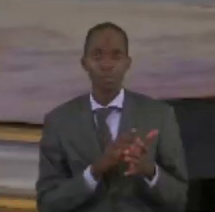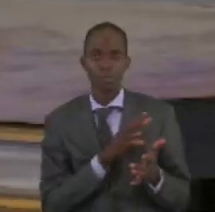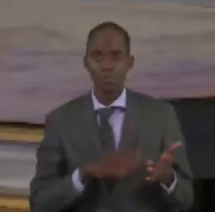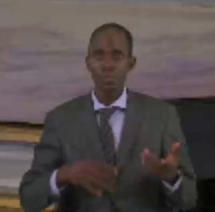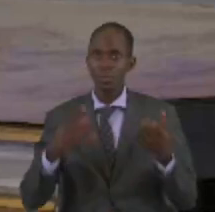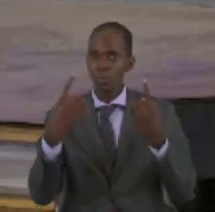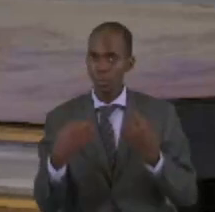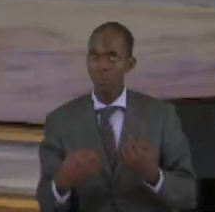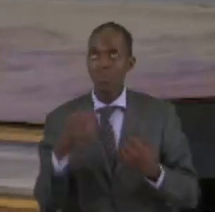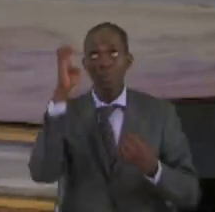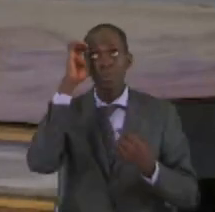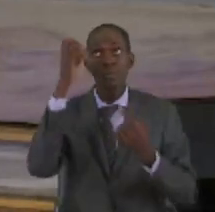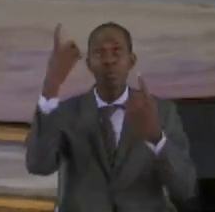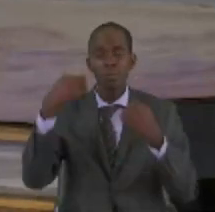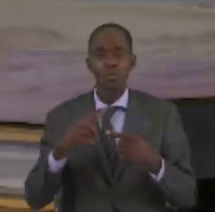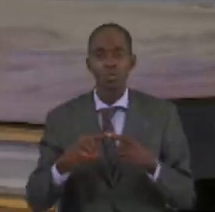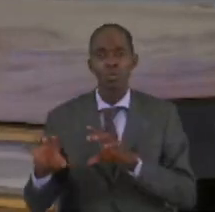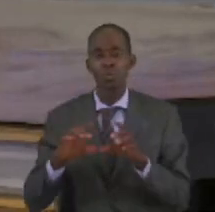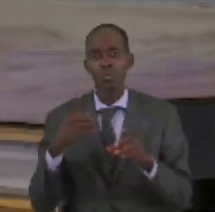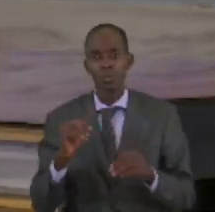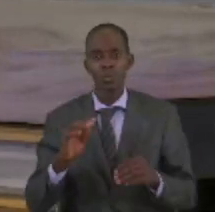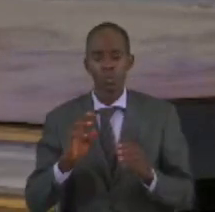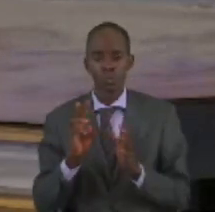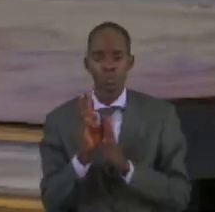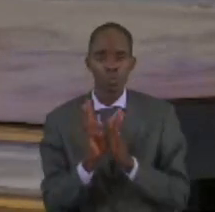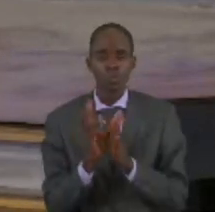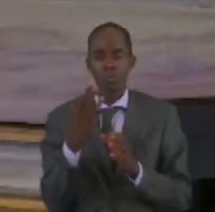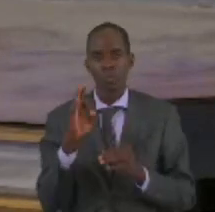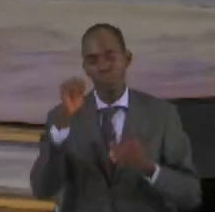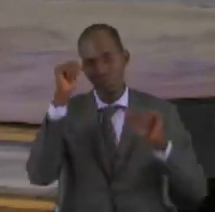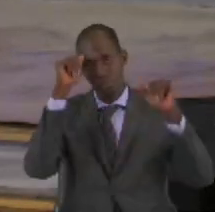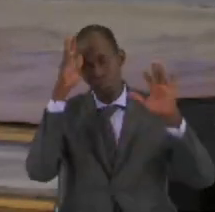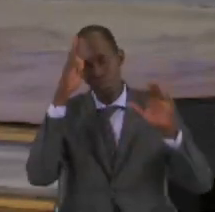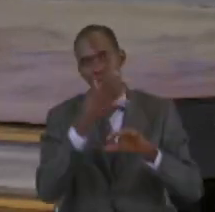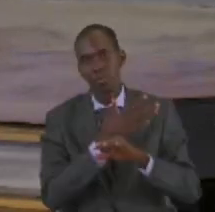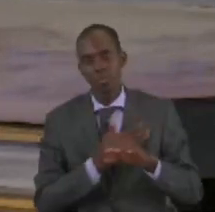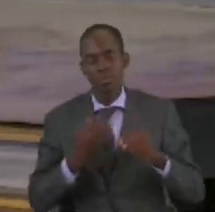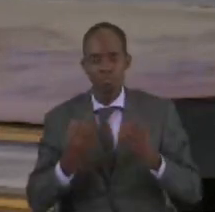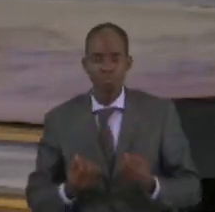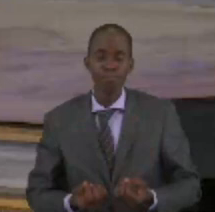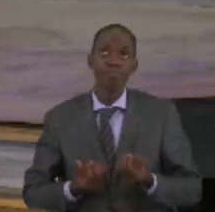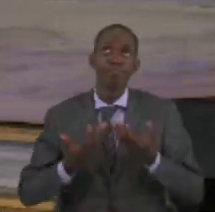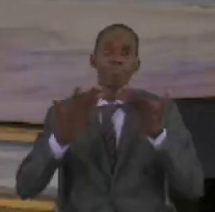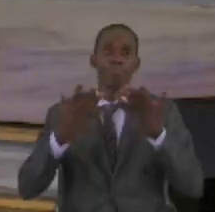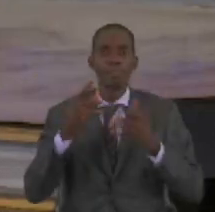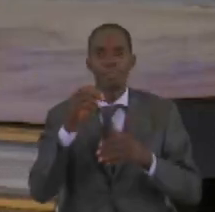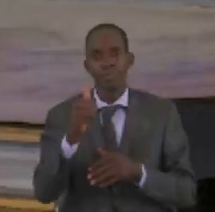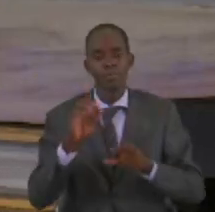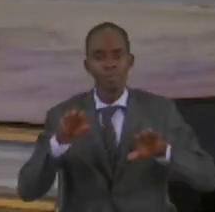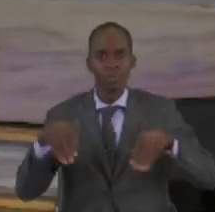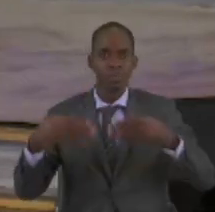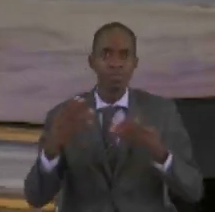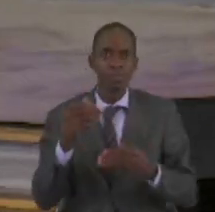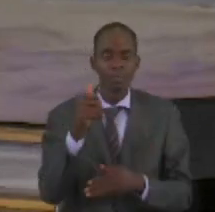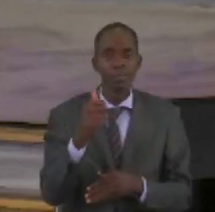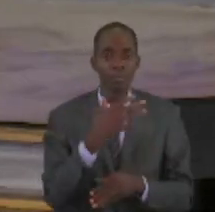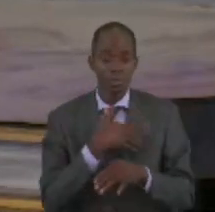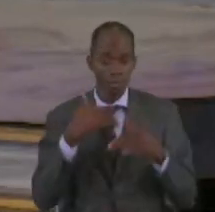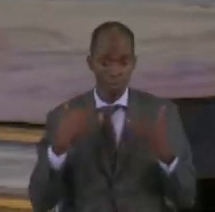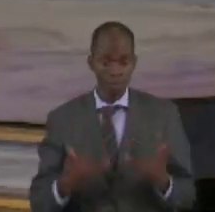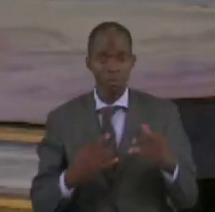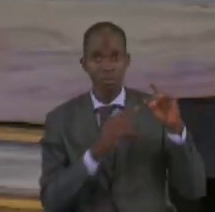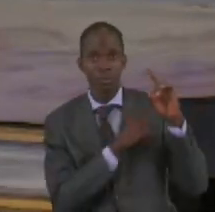Le Seigneur Jésus est venu, il est venu faire la volonté du Père, et il s'est sacrifié, il s'est livré